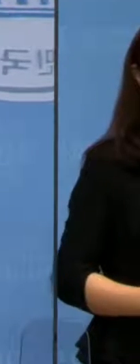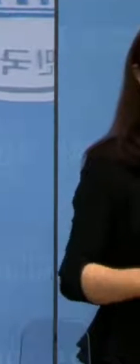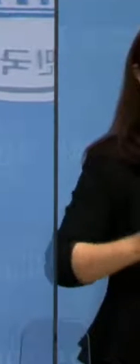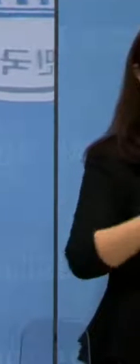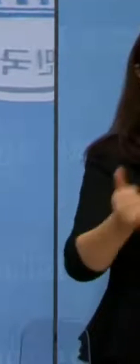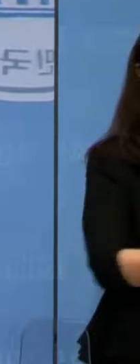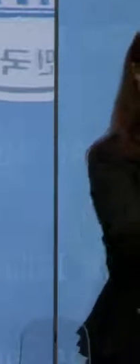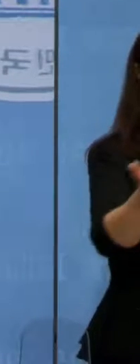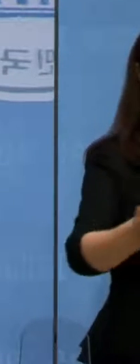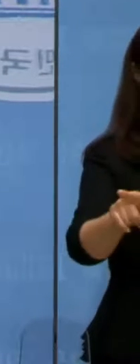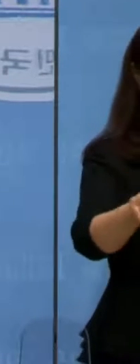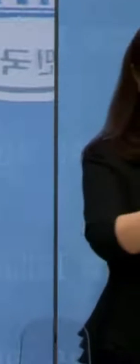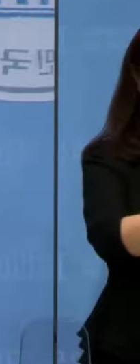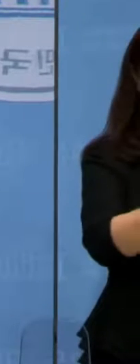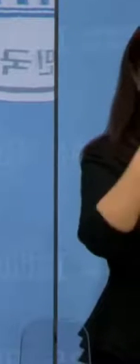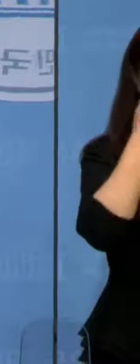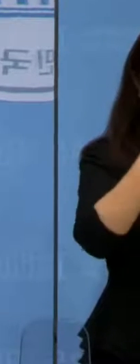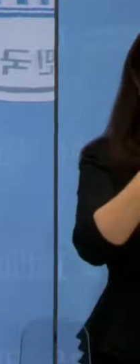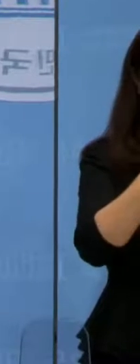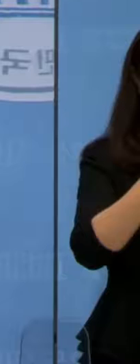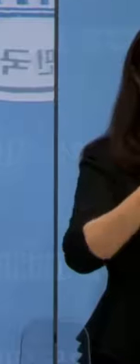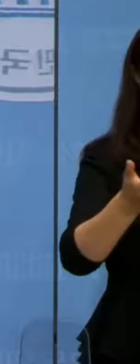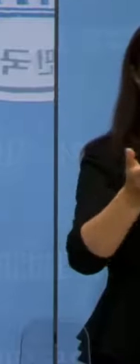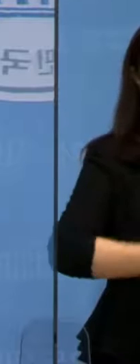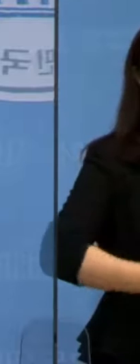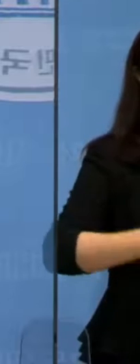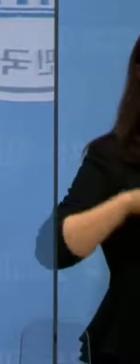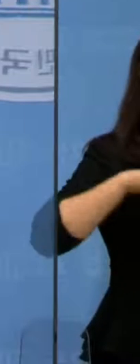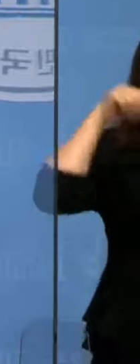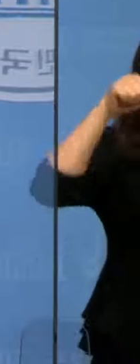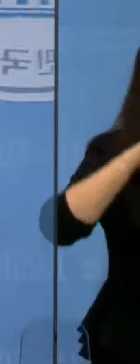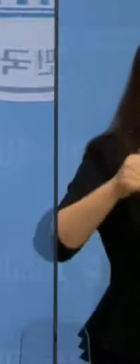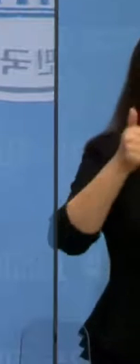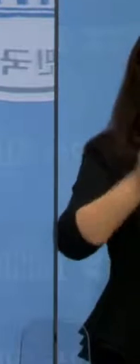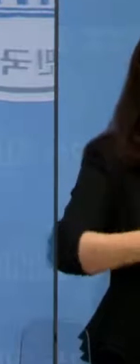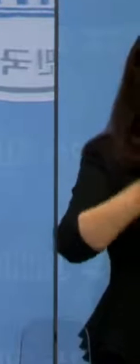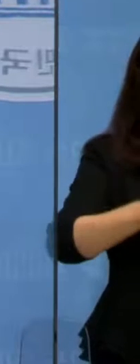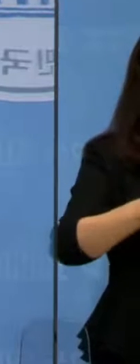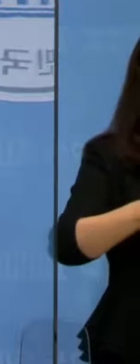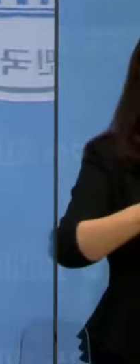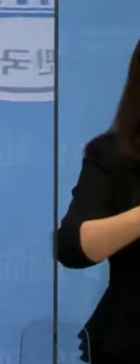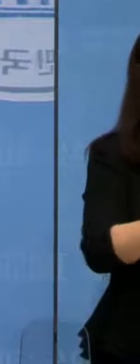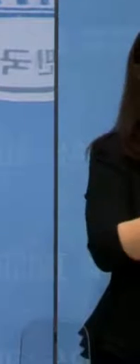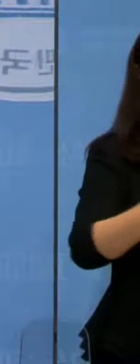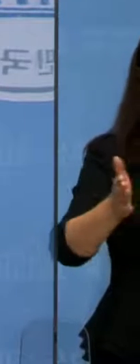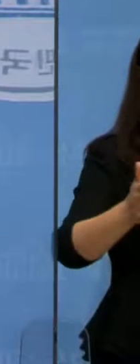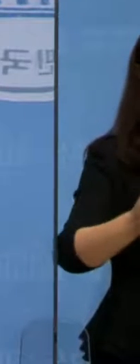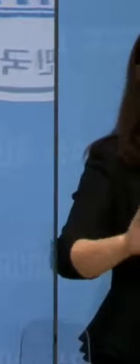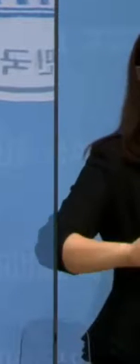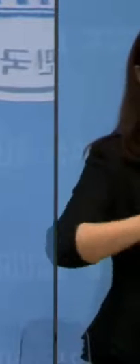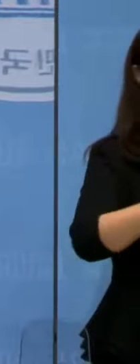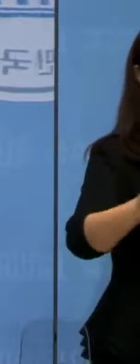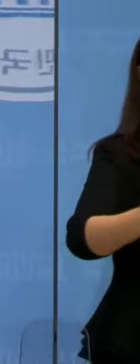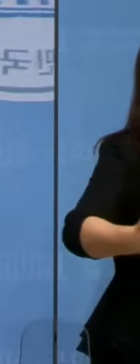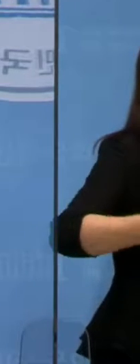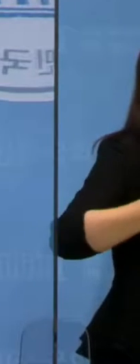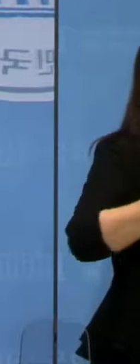국민들께서 신뢰하는 공정한 경선관리로 감동적인 경선의 장을 이뤄내고, 국민들께서 전폭적으로